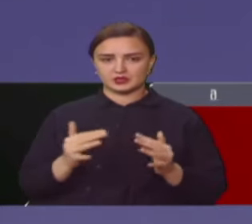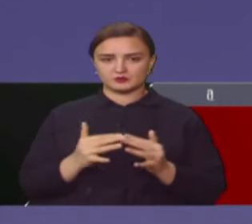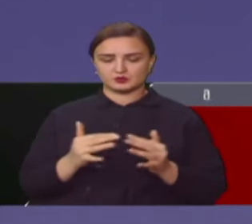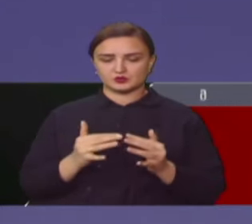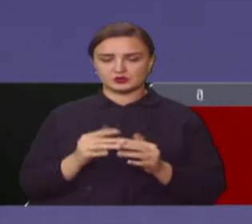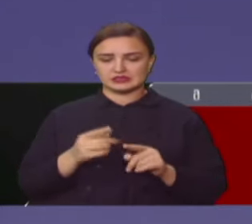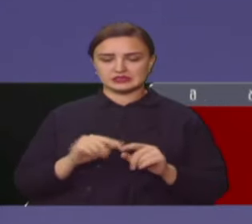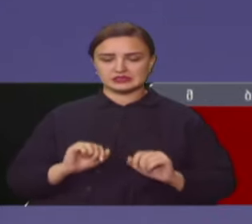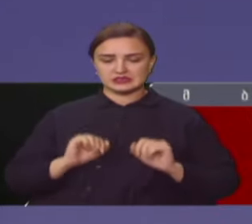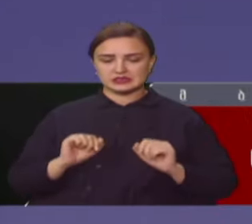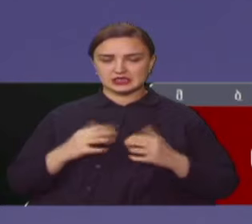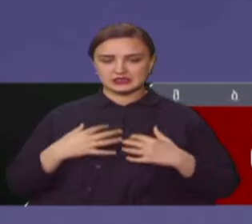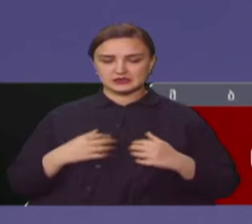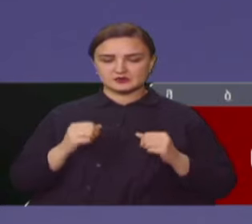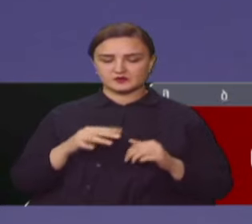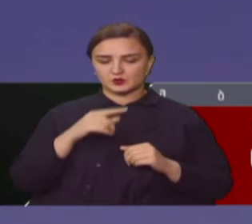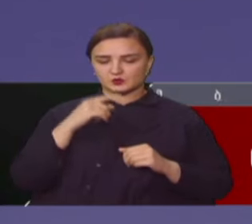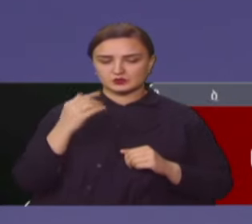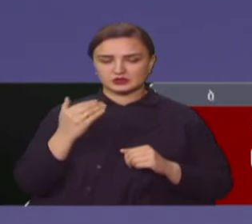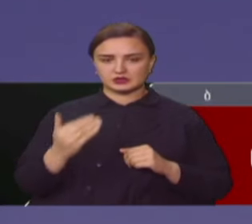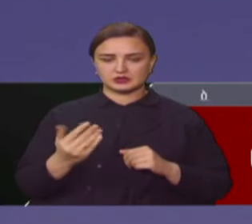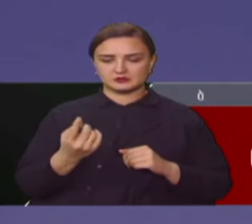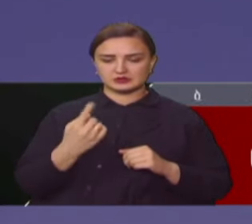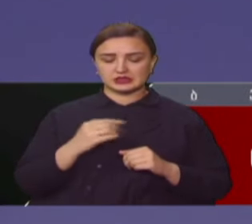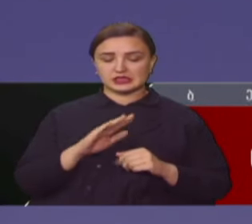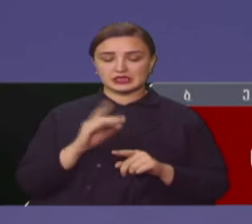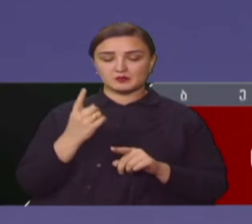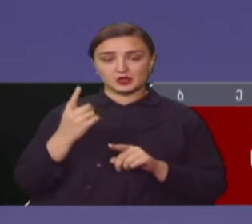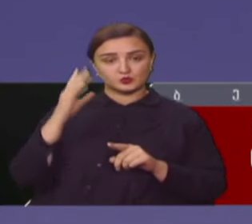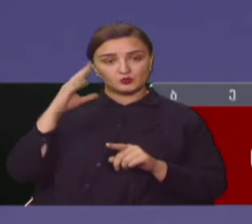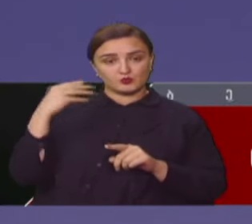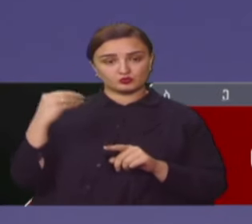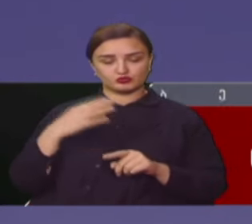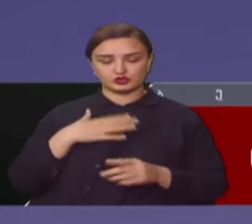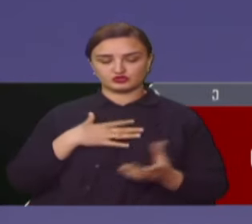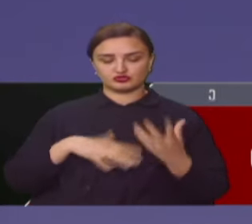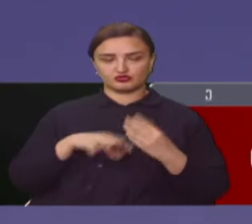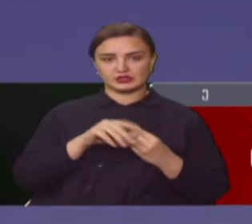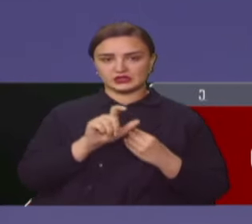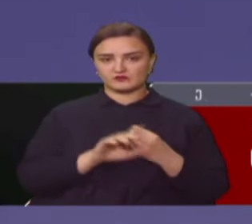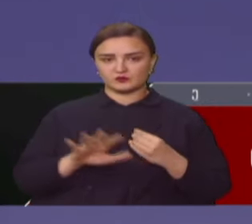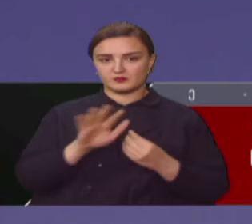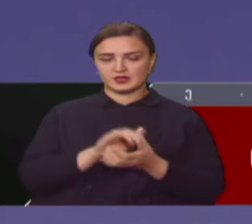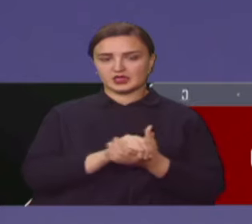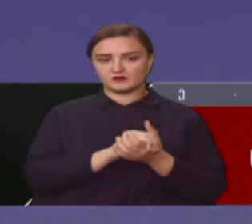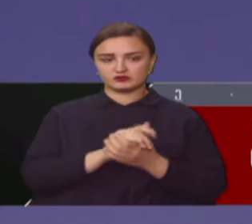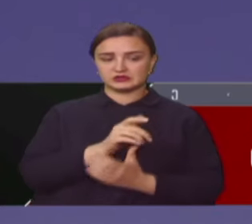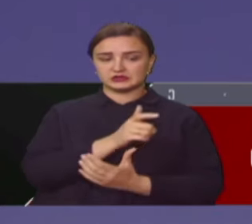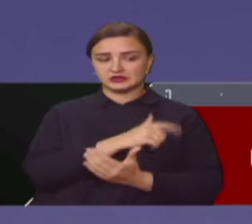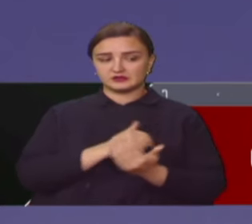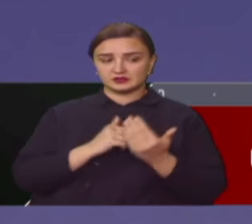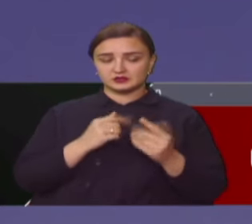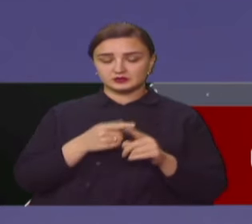მიმდინარე ძალისხმევა რუსეთის და მისი მარიონეტების მხრიდან. Არა მხოლოდ მოლდოვას, არამედ ჩვენი, ევროკავშირის წევრი ქვეყნების მიმართ. Ეს